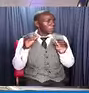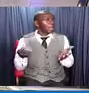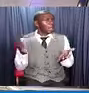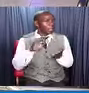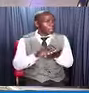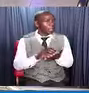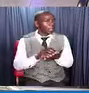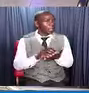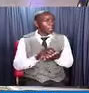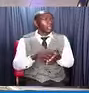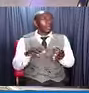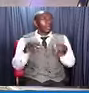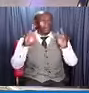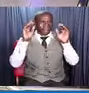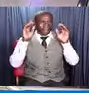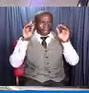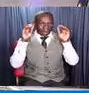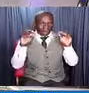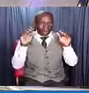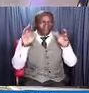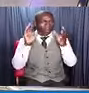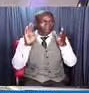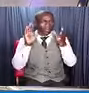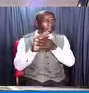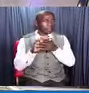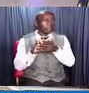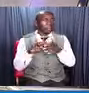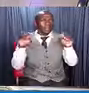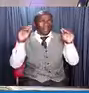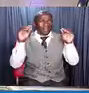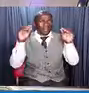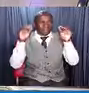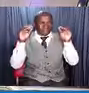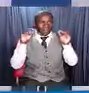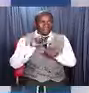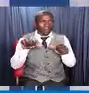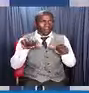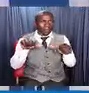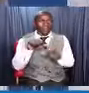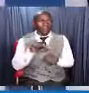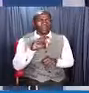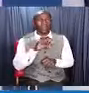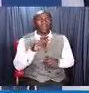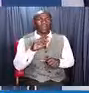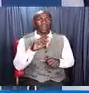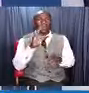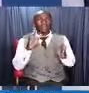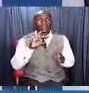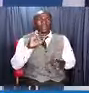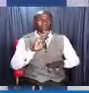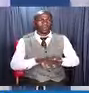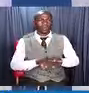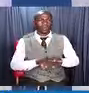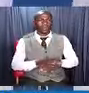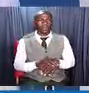ndugu huyu. And still greets the same person. Maana hachukii huyu mtu. Because he doesn't hate. Alikemea ule ubaya ndani mwake. He rebuked the badness. Huyo mtu ni mzuri. But this